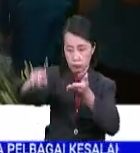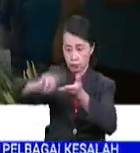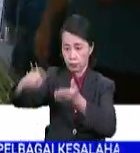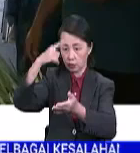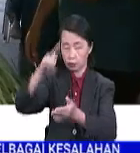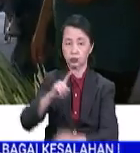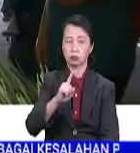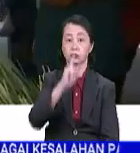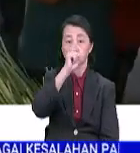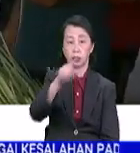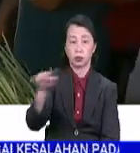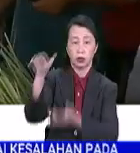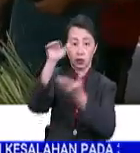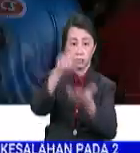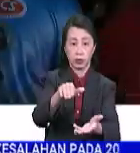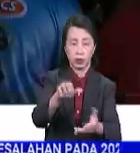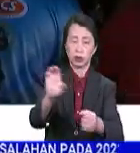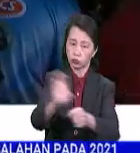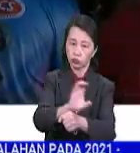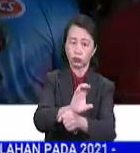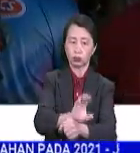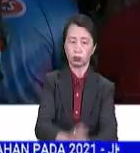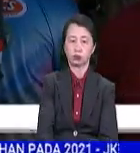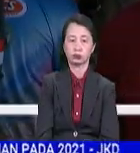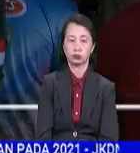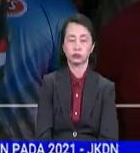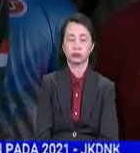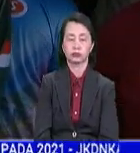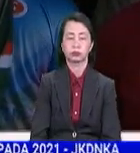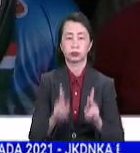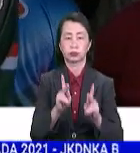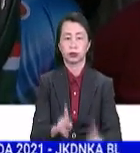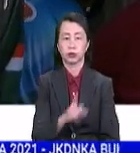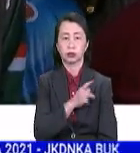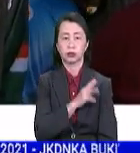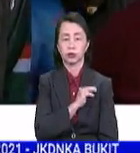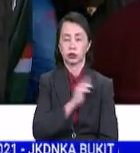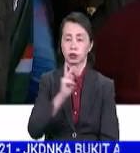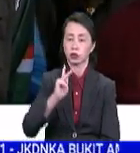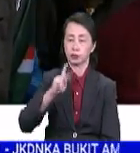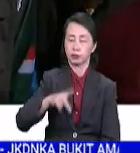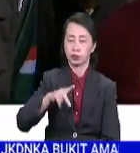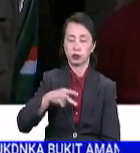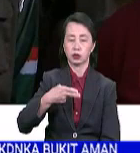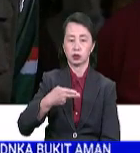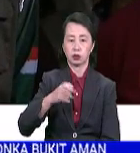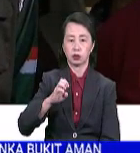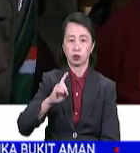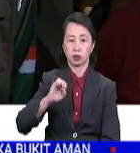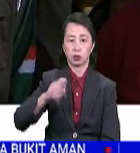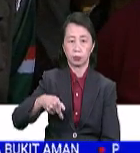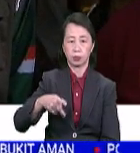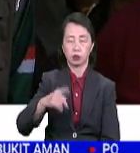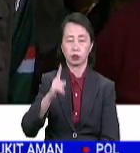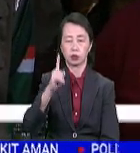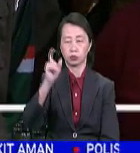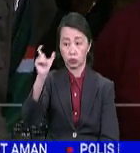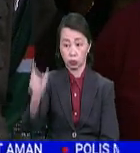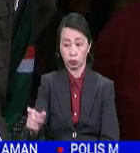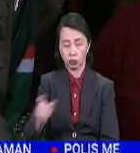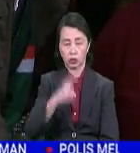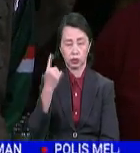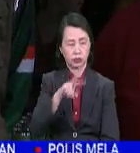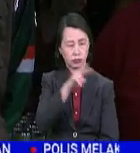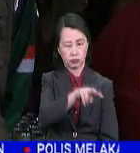bagi memastikan bakalan mencukupinya lihat Kementerian pihak Kementerian Perdagangan khasnya bagi kedamaian ada satu orang sentiasa memantau